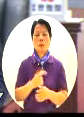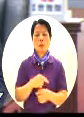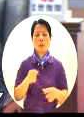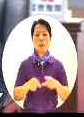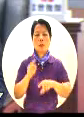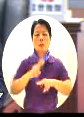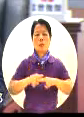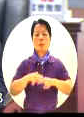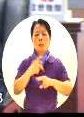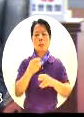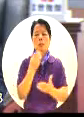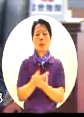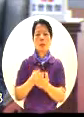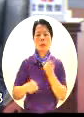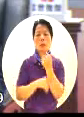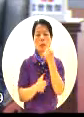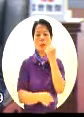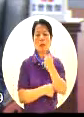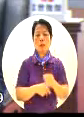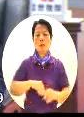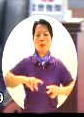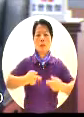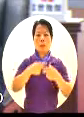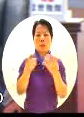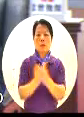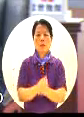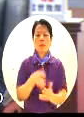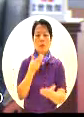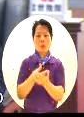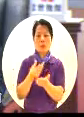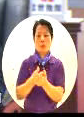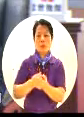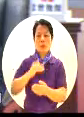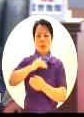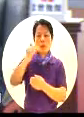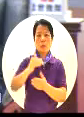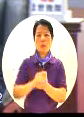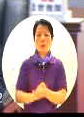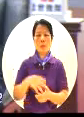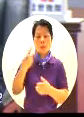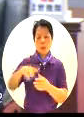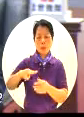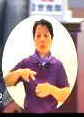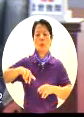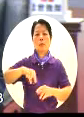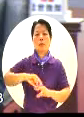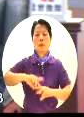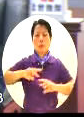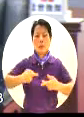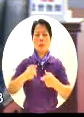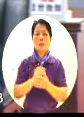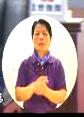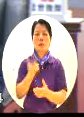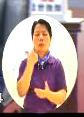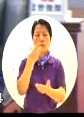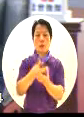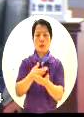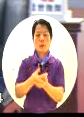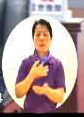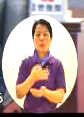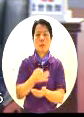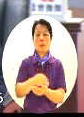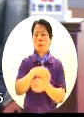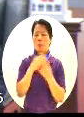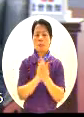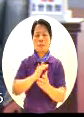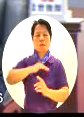债务调整哈，他们举债的上限会当哈，这几个重新调整哈，所以你看他们举债的额度都很